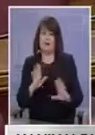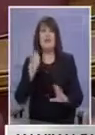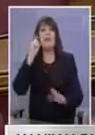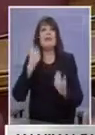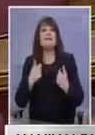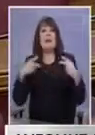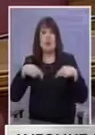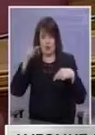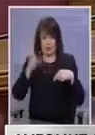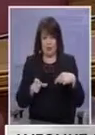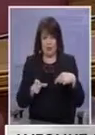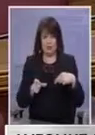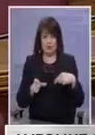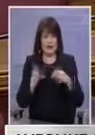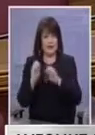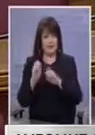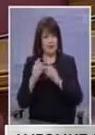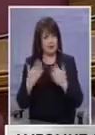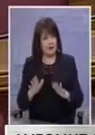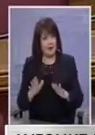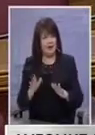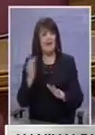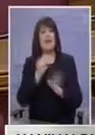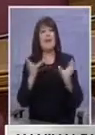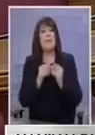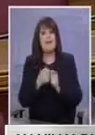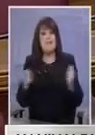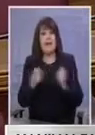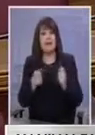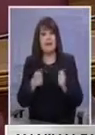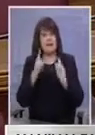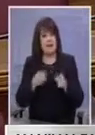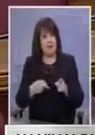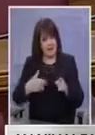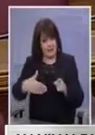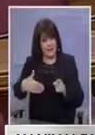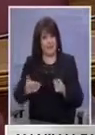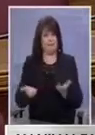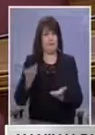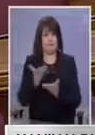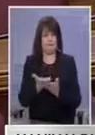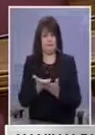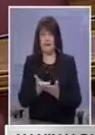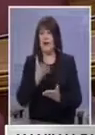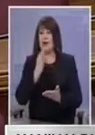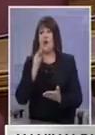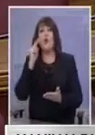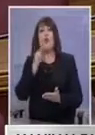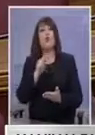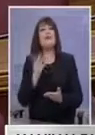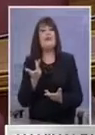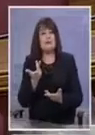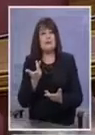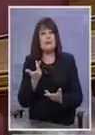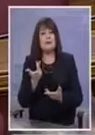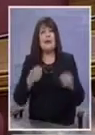αν ο Υπουργός έχει ενημέρωση σχετικά με τα μέτρα που πάρθηκαν ή θα πάρθουν, γιατί έχει παρατηρηθεί το φαινόμενο